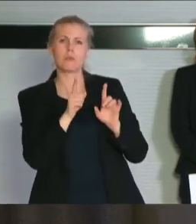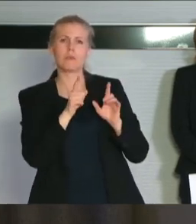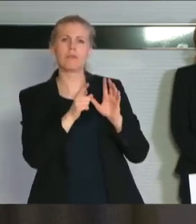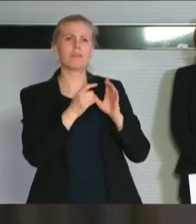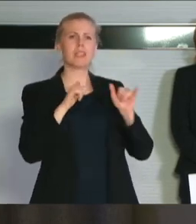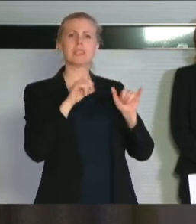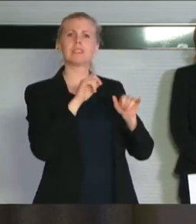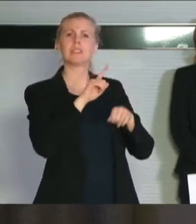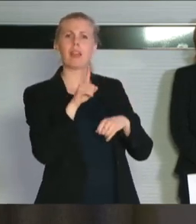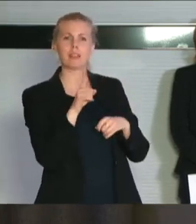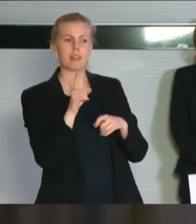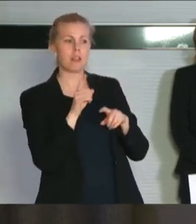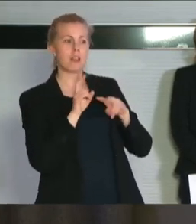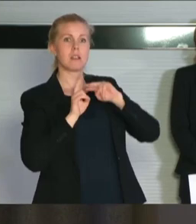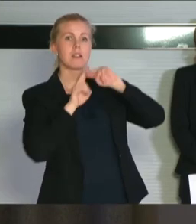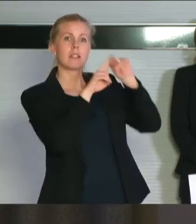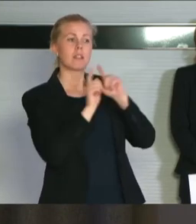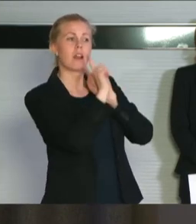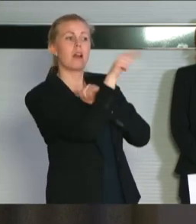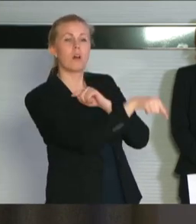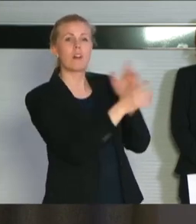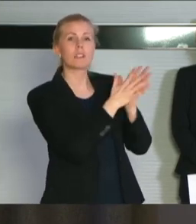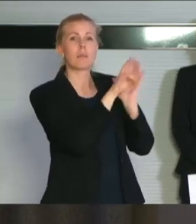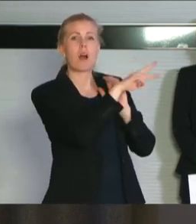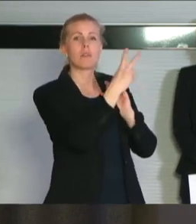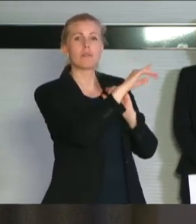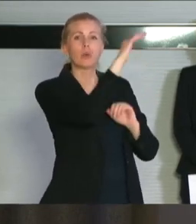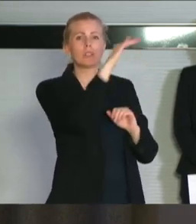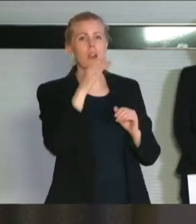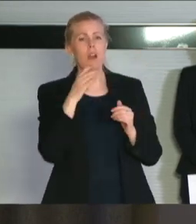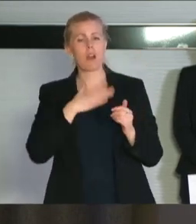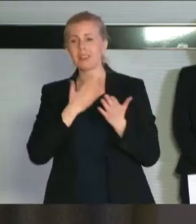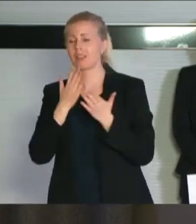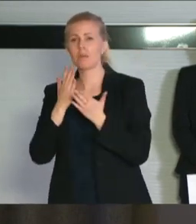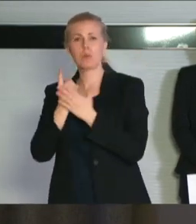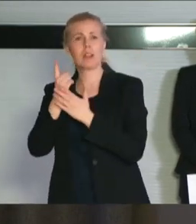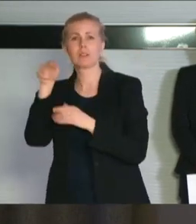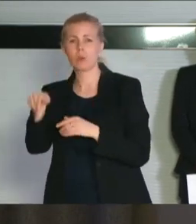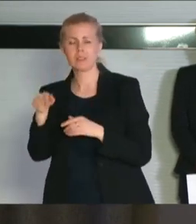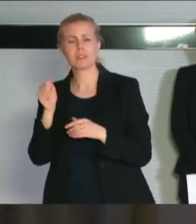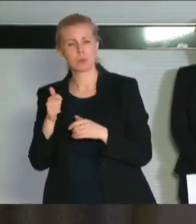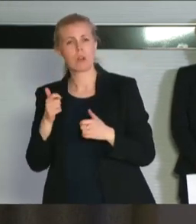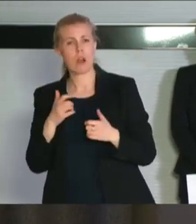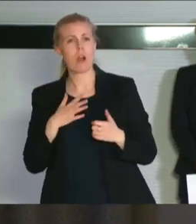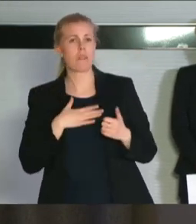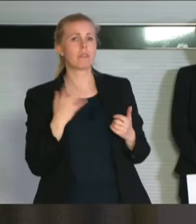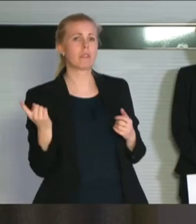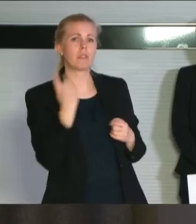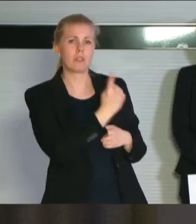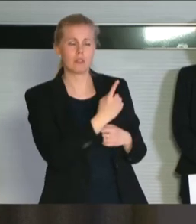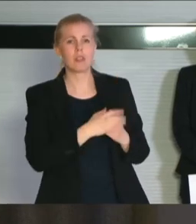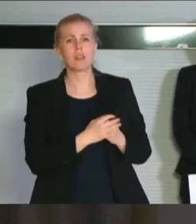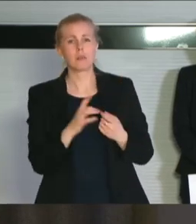et viktig sted sammen med andre og andre voksne, som de nå ikke har, og som gjerne skulle ha hatt det. Og derfor er dette de